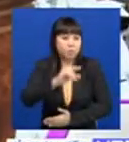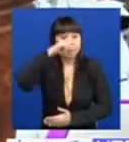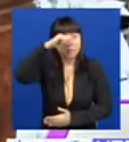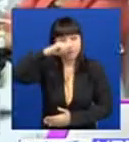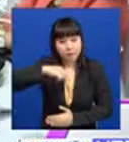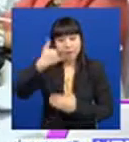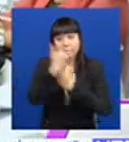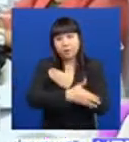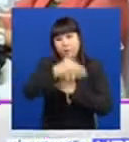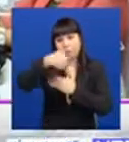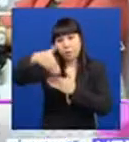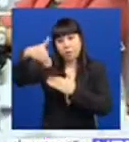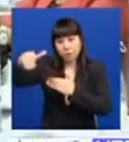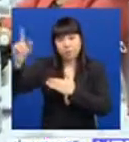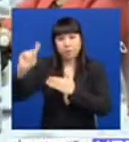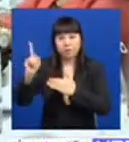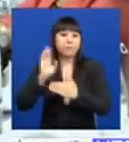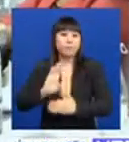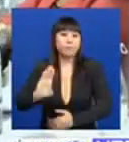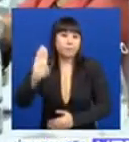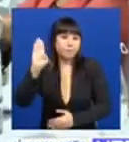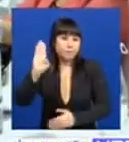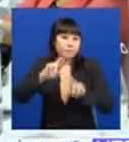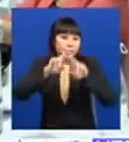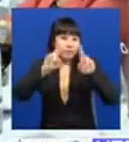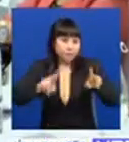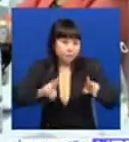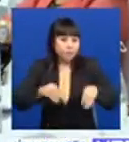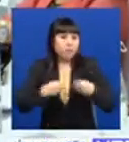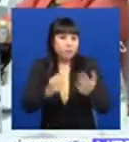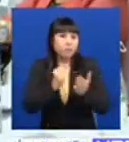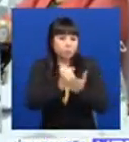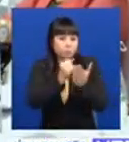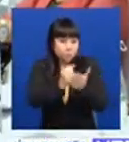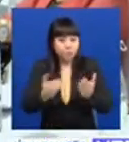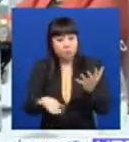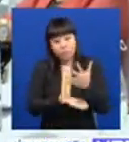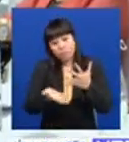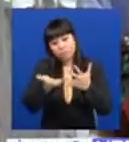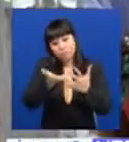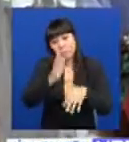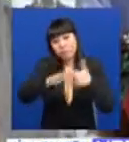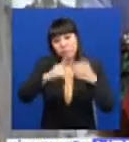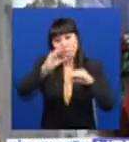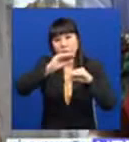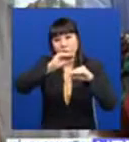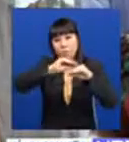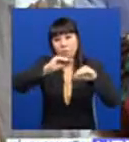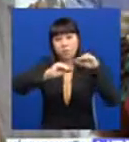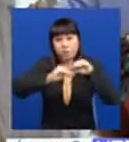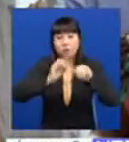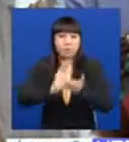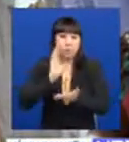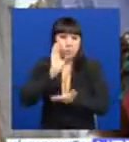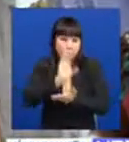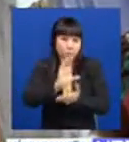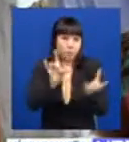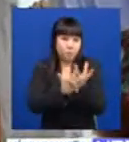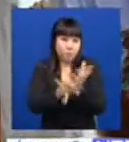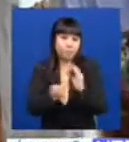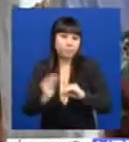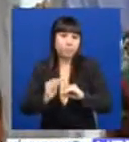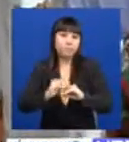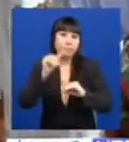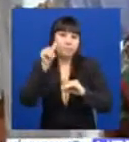และต่างประเทศโดยเฉพาะผู้ประกอบการในพื้นที่ให้สามารถยกระดับและพัฒนาโครงการการลงทุนให้มีศักยภาพมากขึ้น